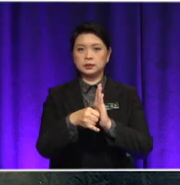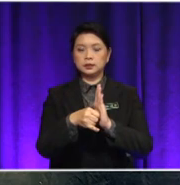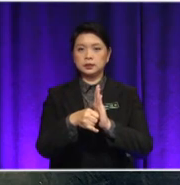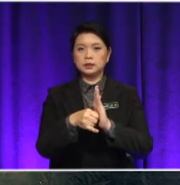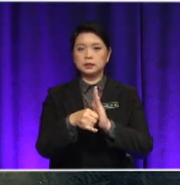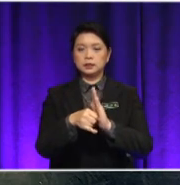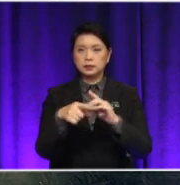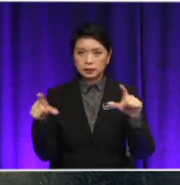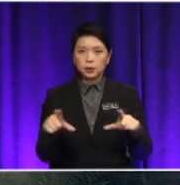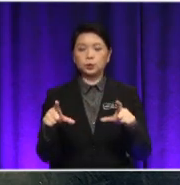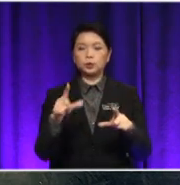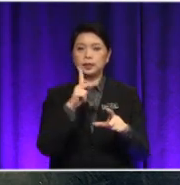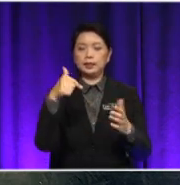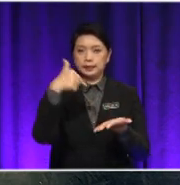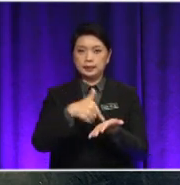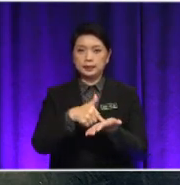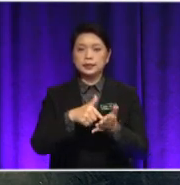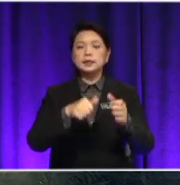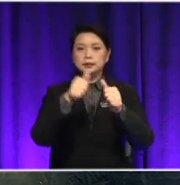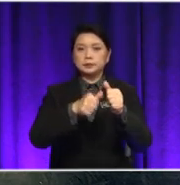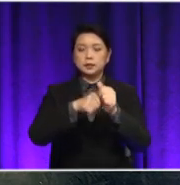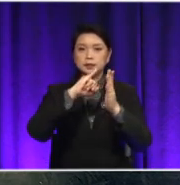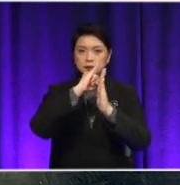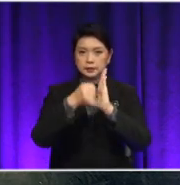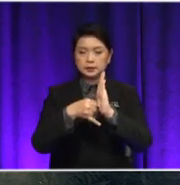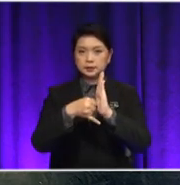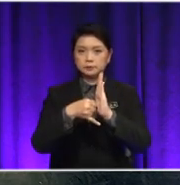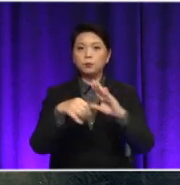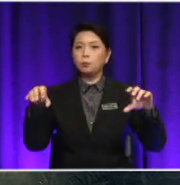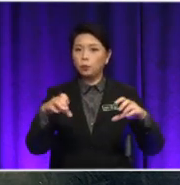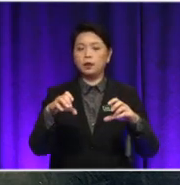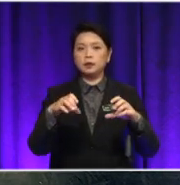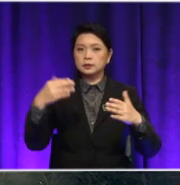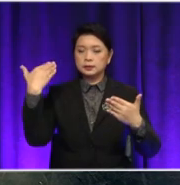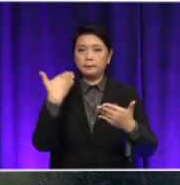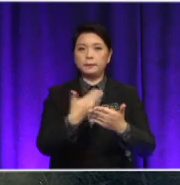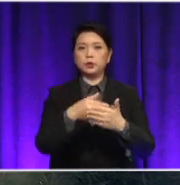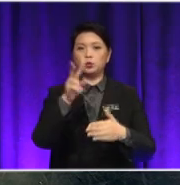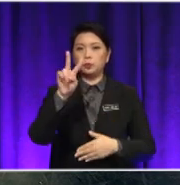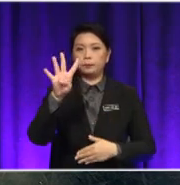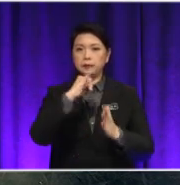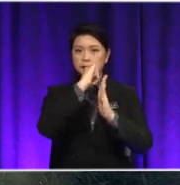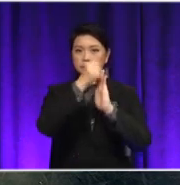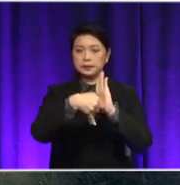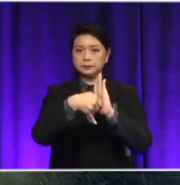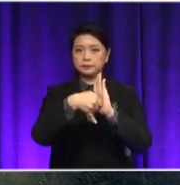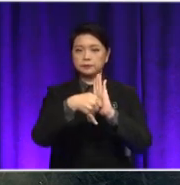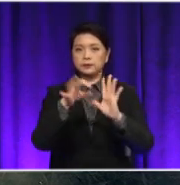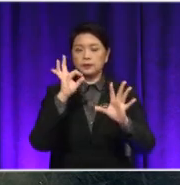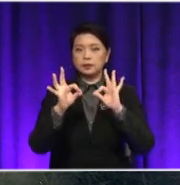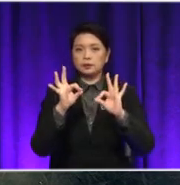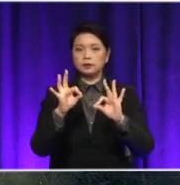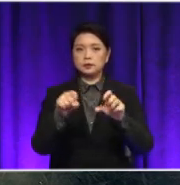minit bagi setiap jam dalam tempoh masa 24 jam. Ya, murid-murid semua? Andai kata situasi